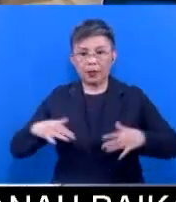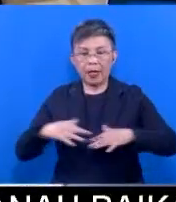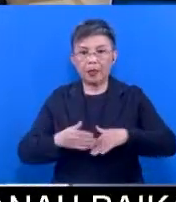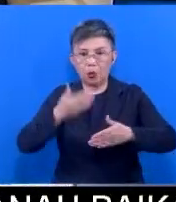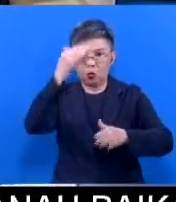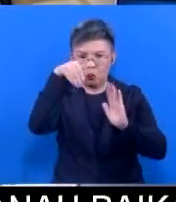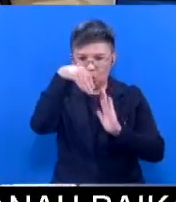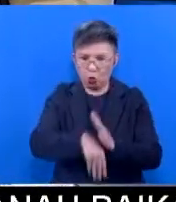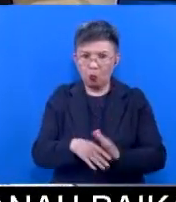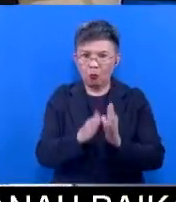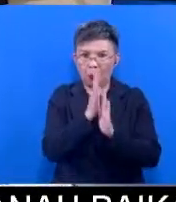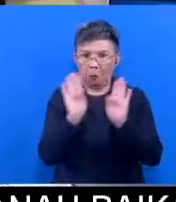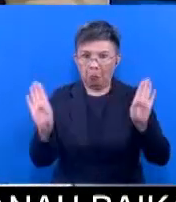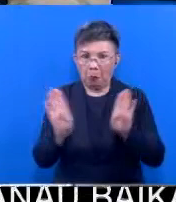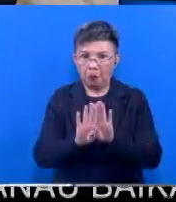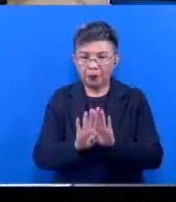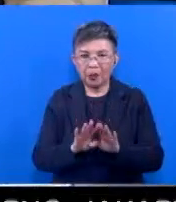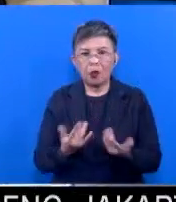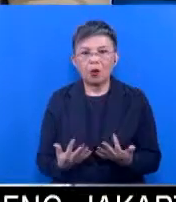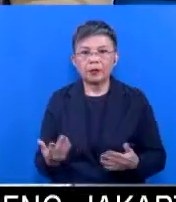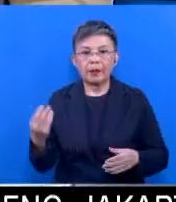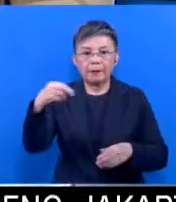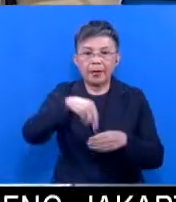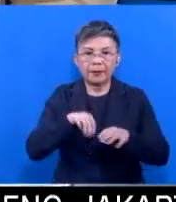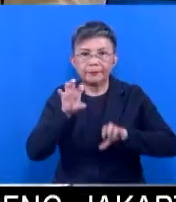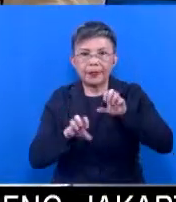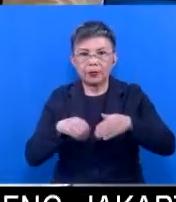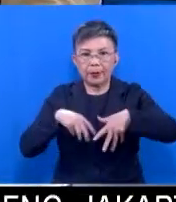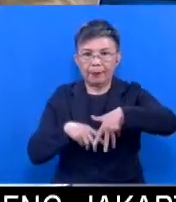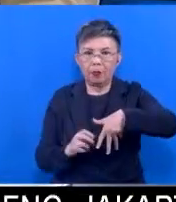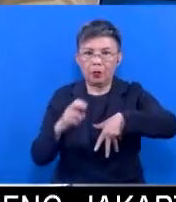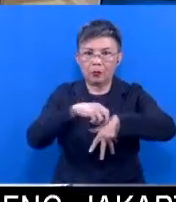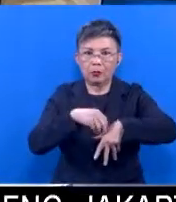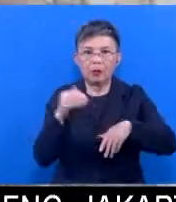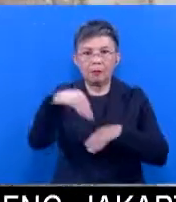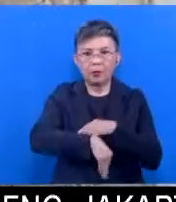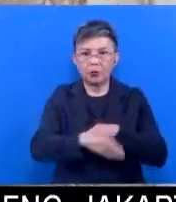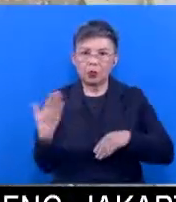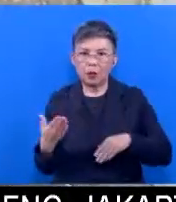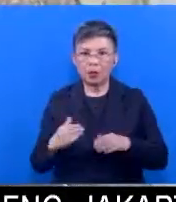sampingnya. Warga terpaksa keluar masuk rumah dengan cara memanjat tembok.